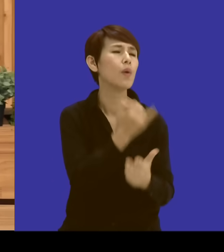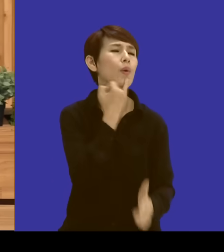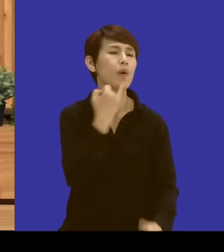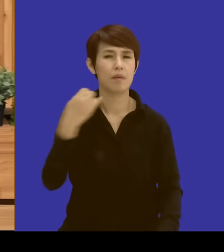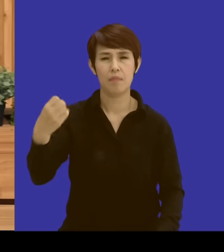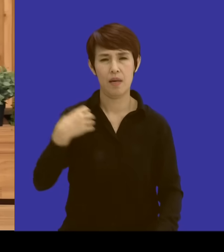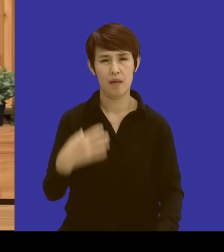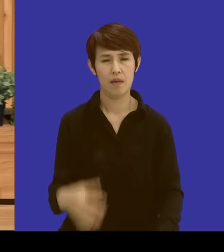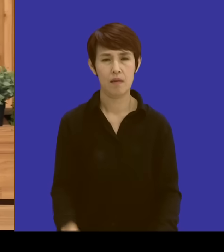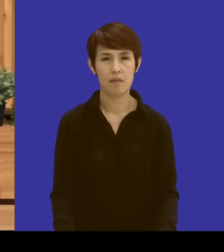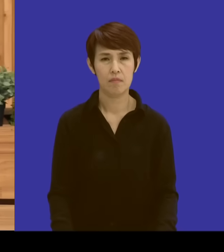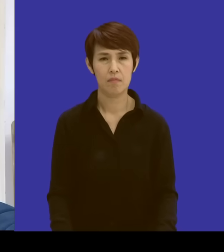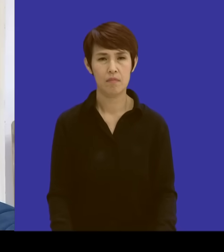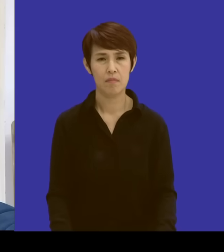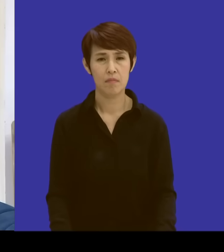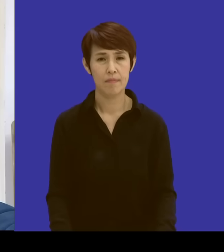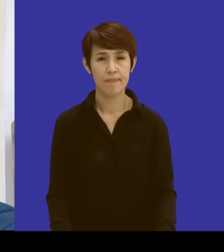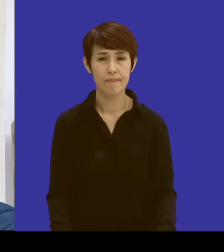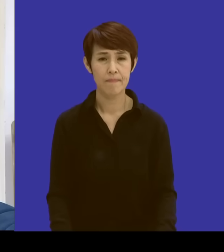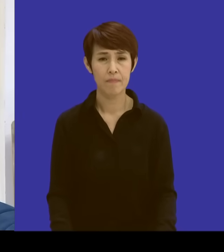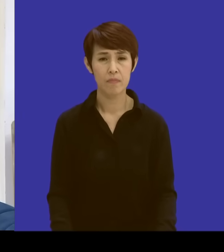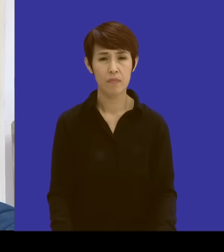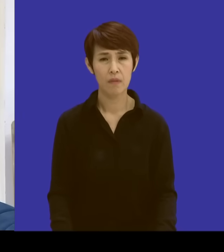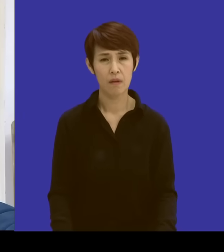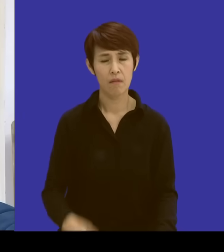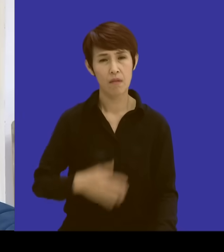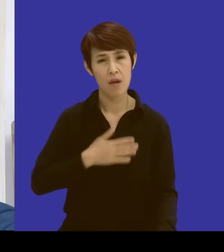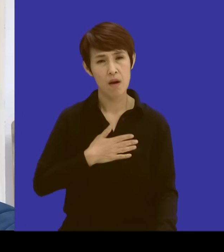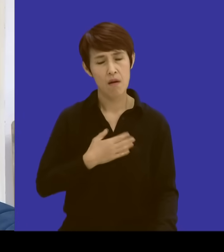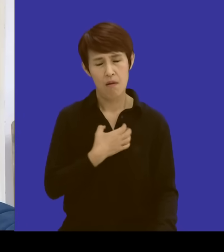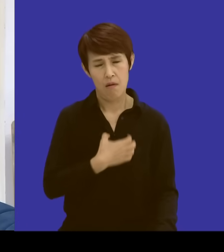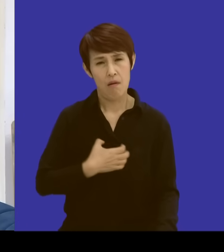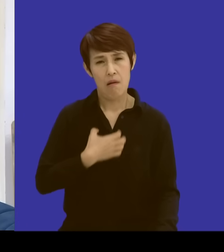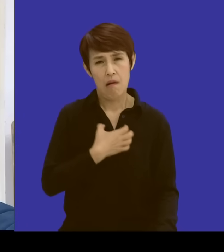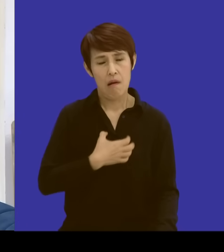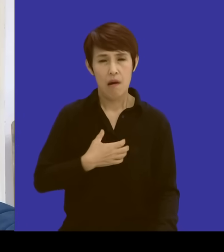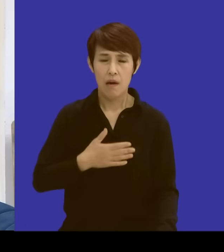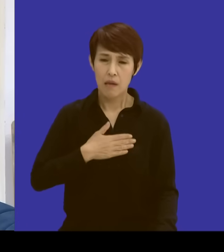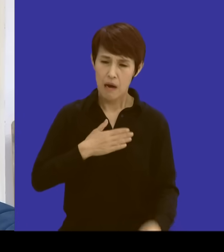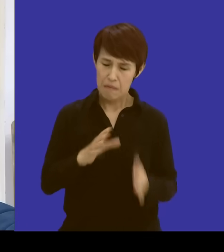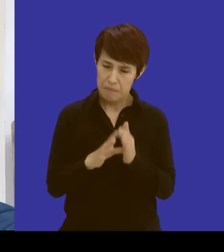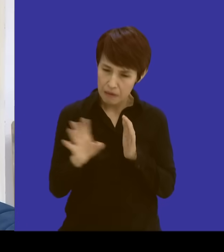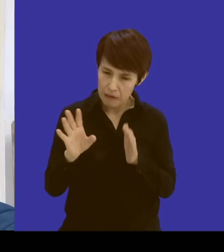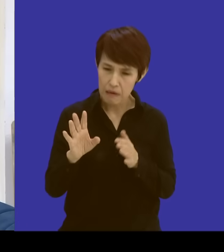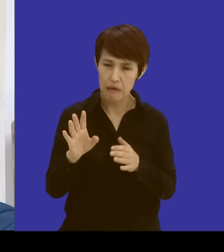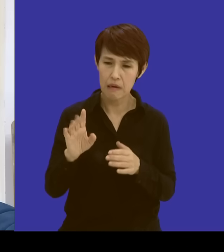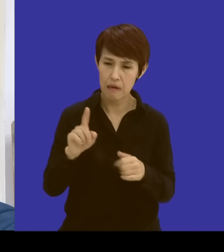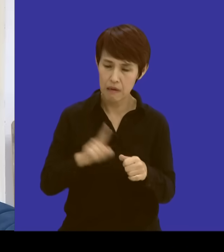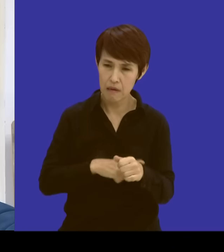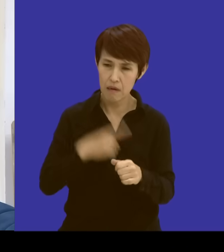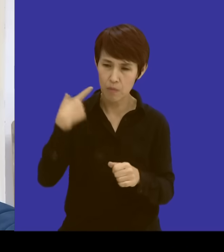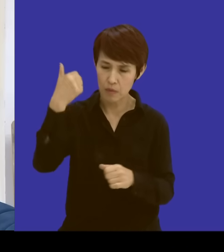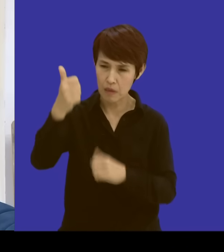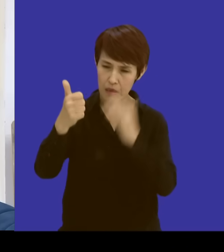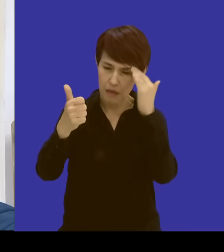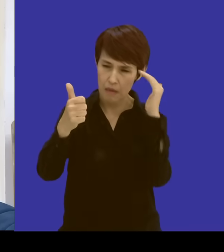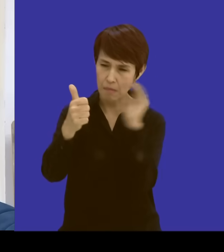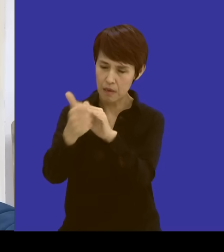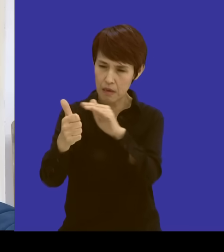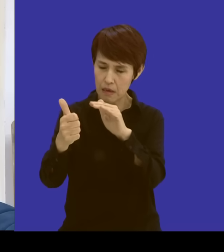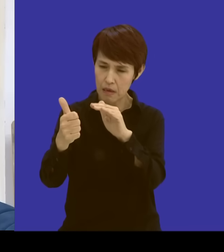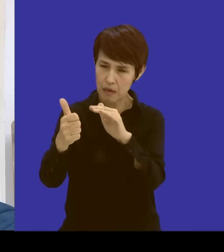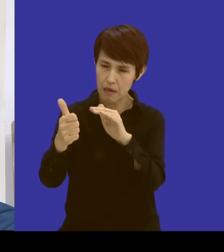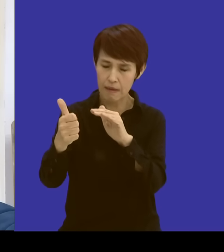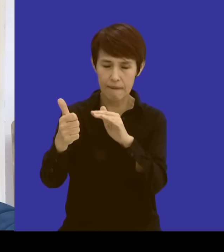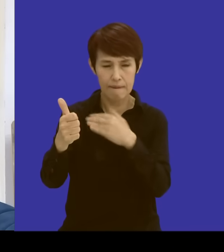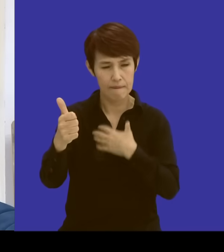남편이 해주지만 사실은 제가 너무 더 괴로운 거. 내가 이렇게 까칠해서 남편의 목회에 걸림돌이 되는 건